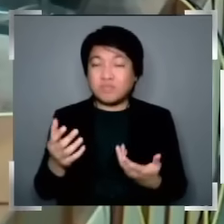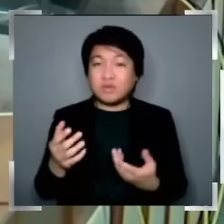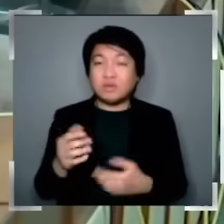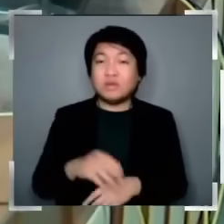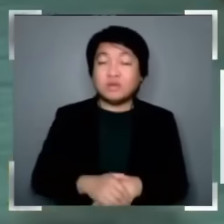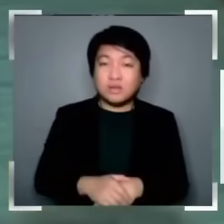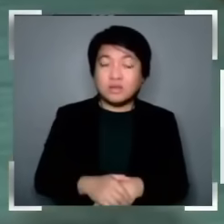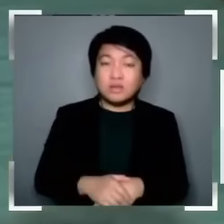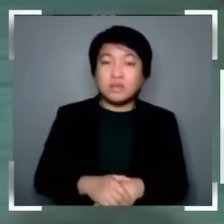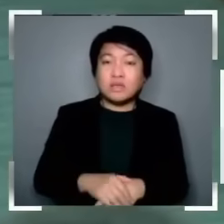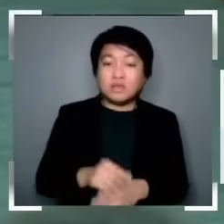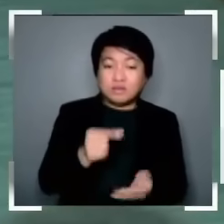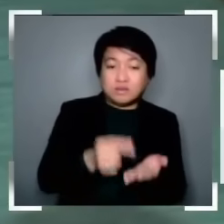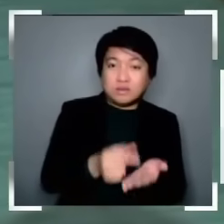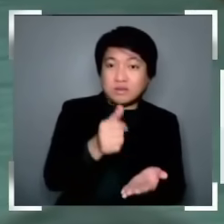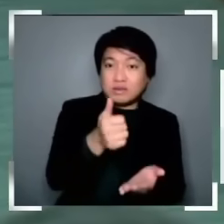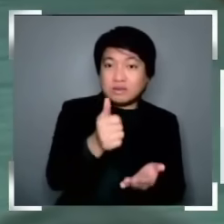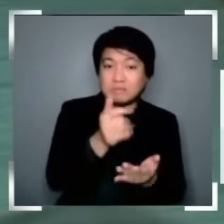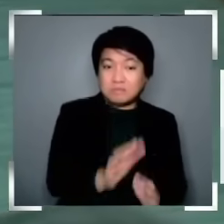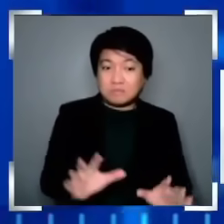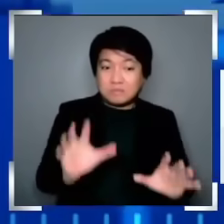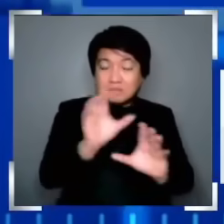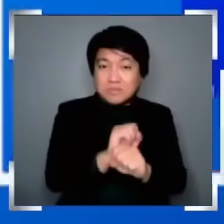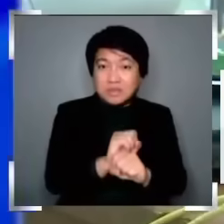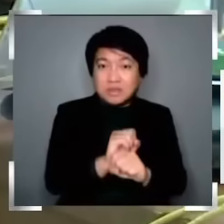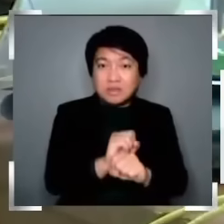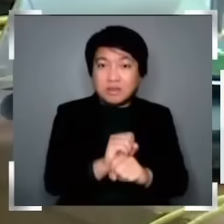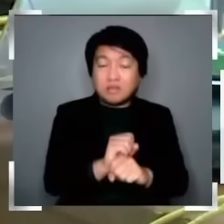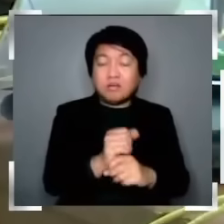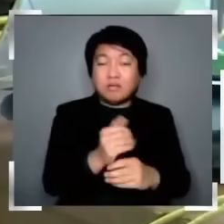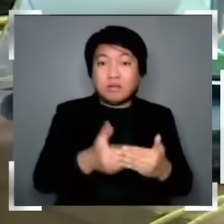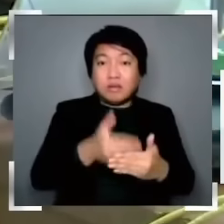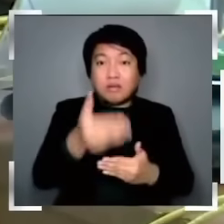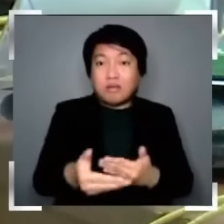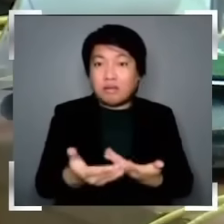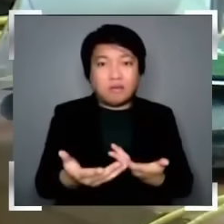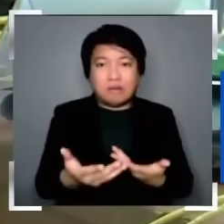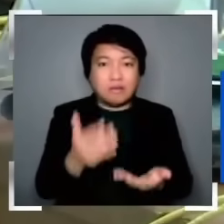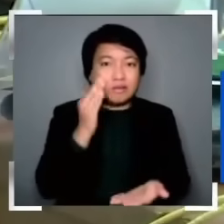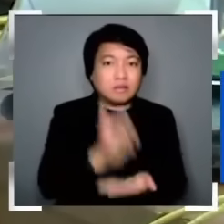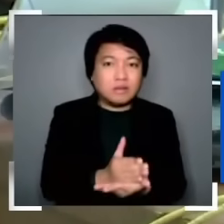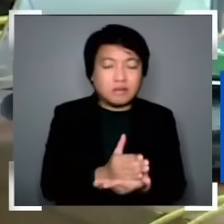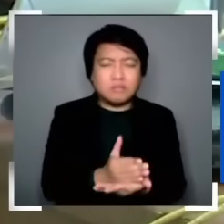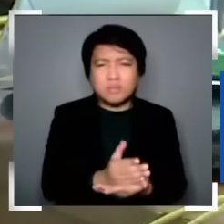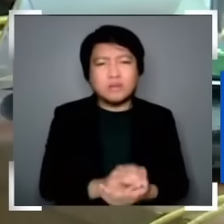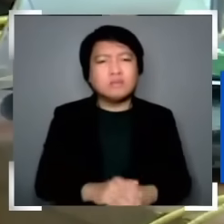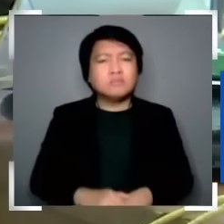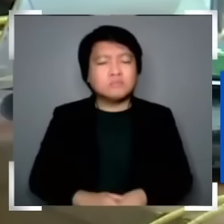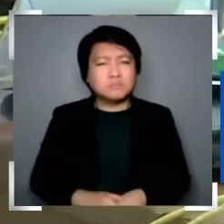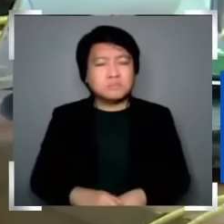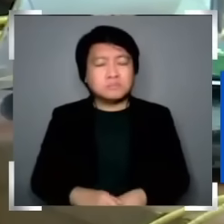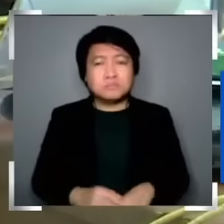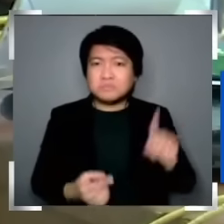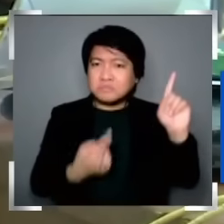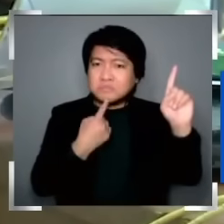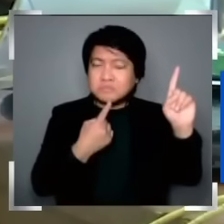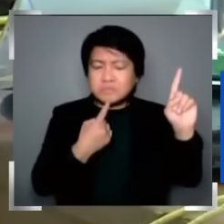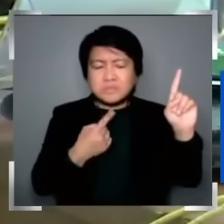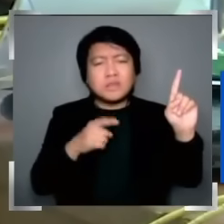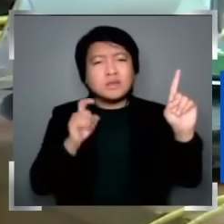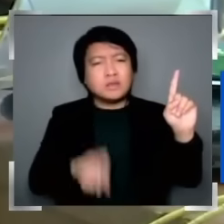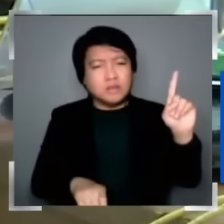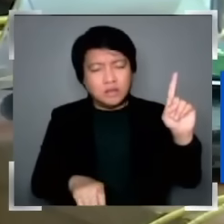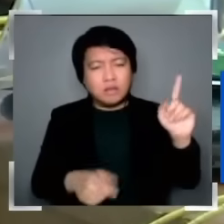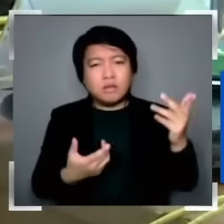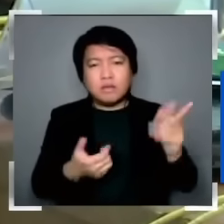10. Agam-agam lang ng isang kongresista. Junior high school completers after grade 10 would have an option to go to